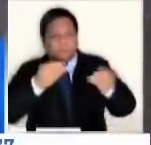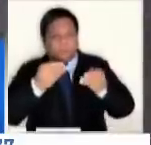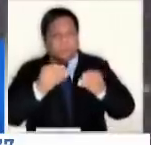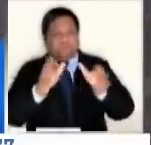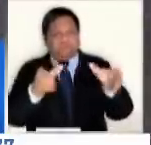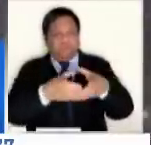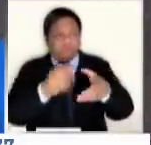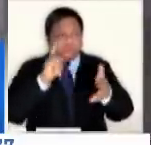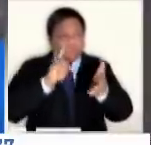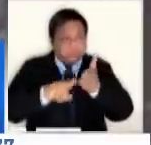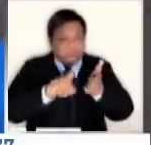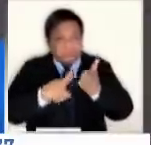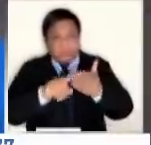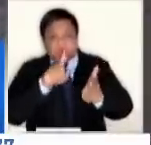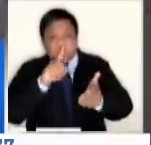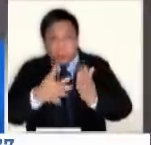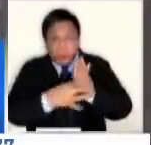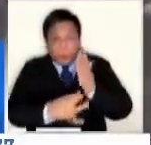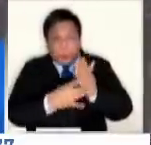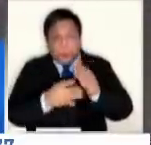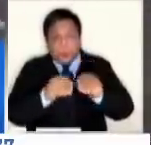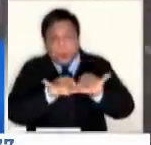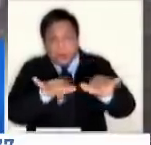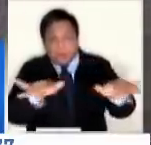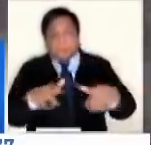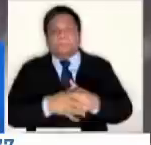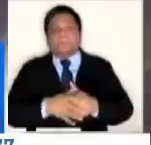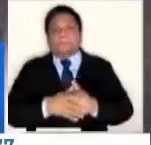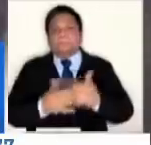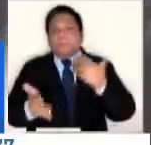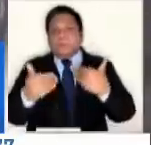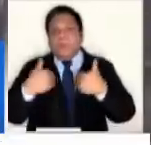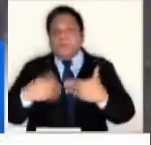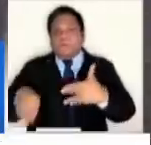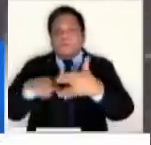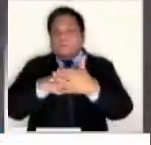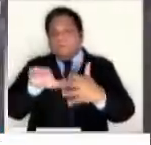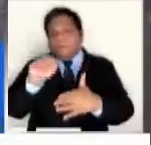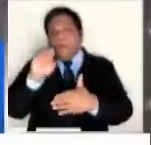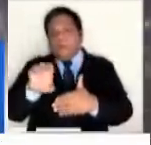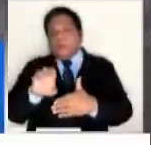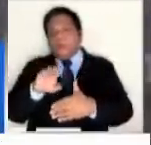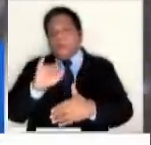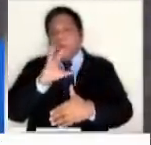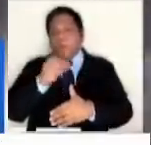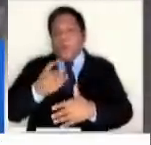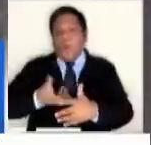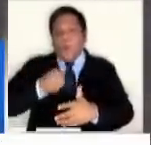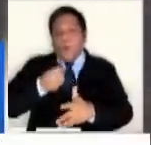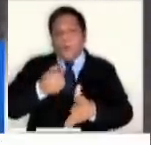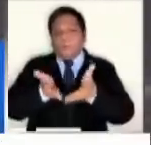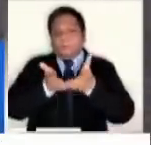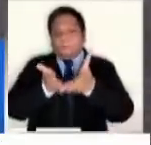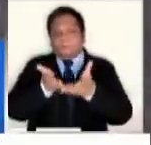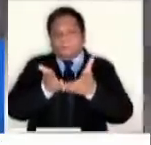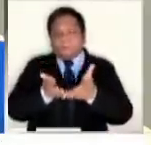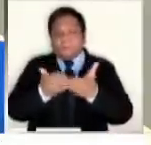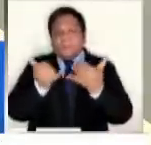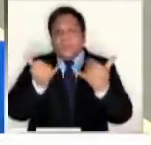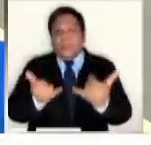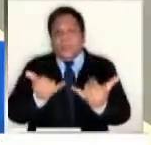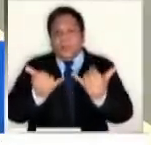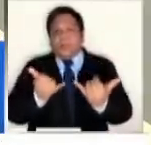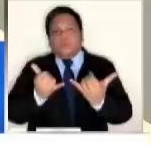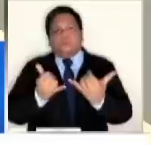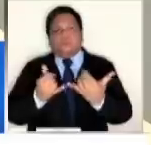sa dagat. Posible namang humarap sa patong-patong na reklamo ang may-ari ng yate. At sa ngayon ay pinagbabawalan munang lumapit